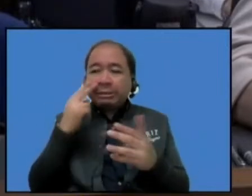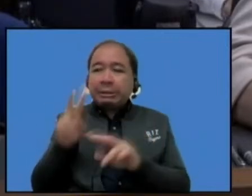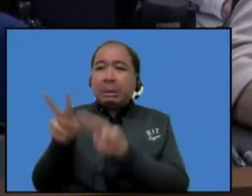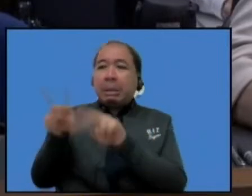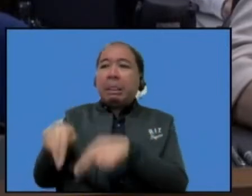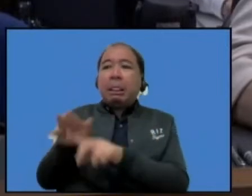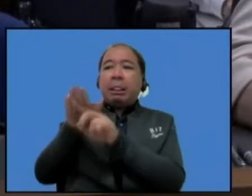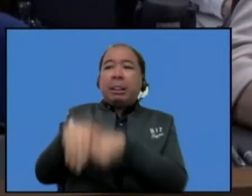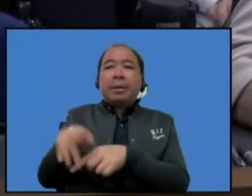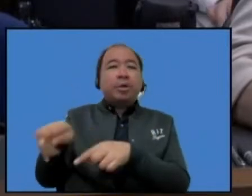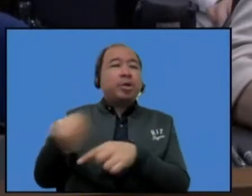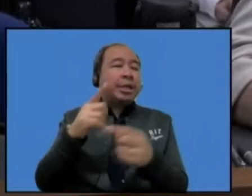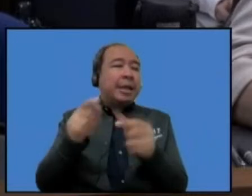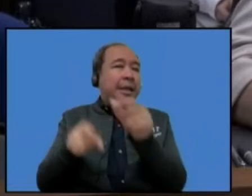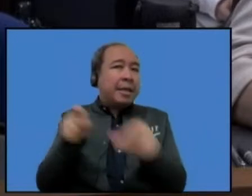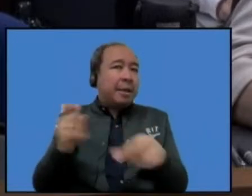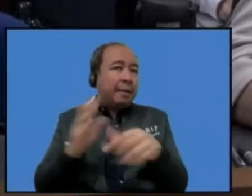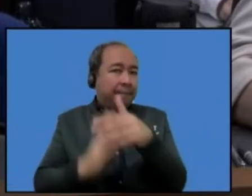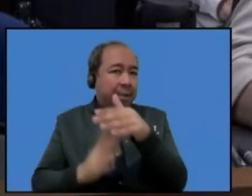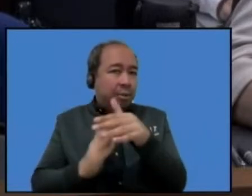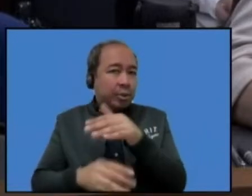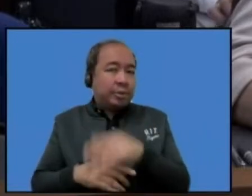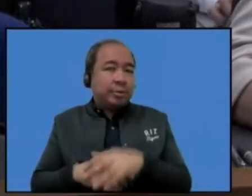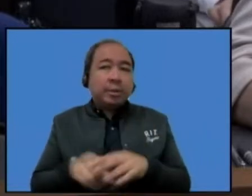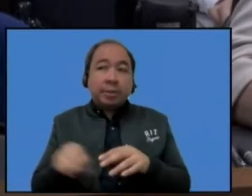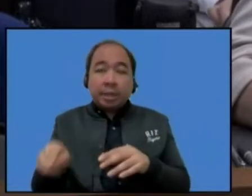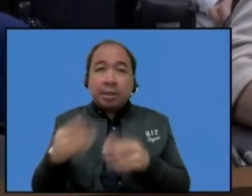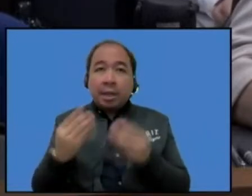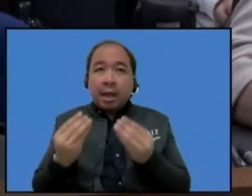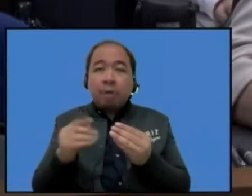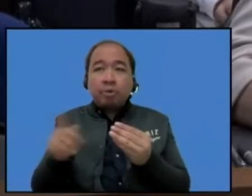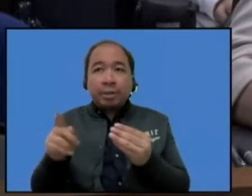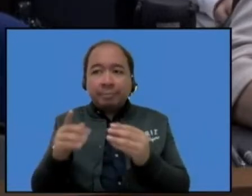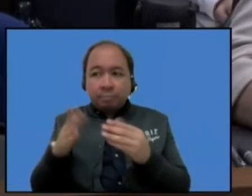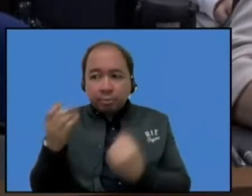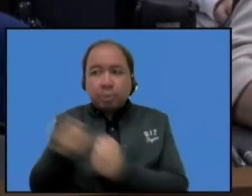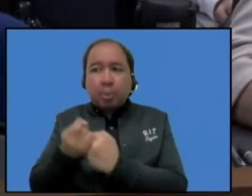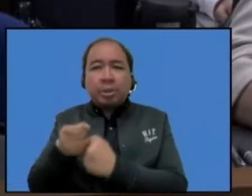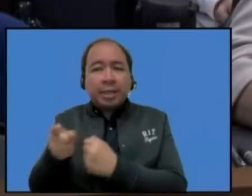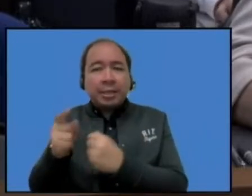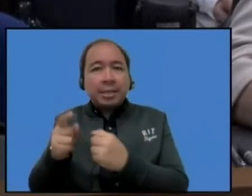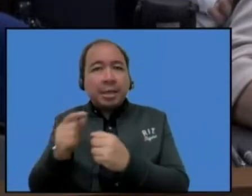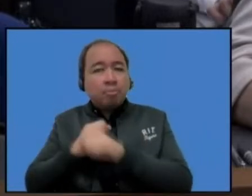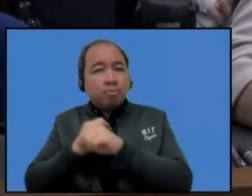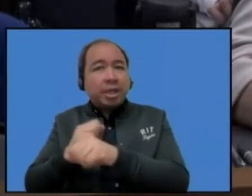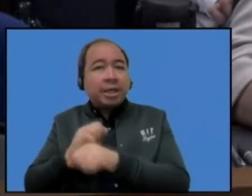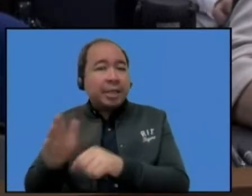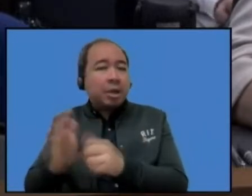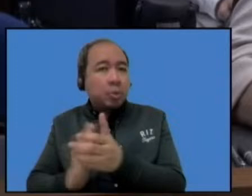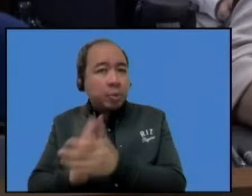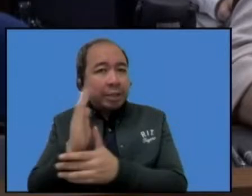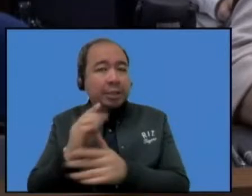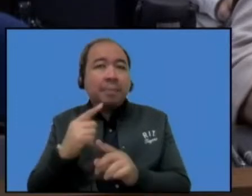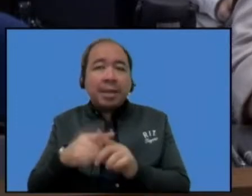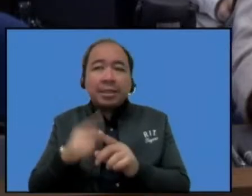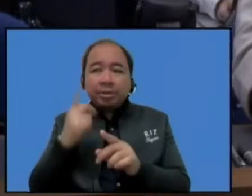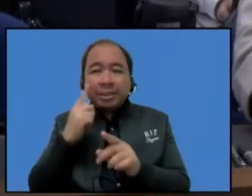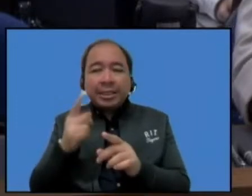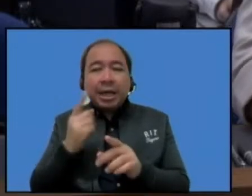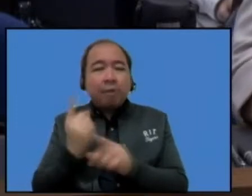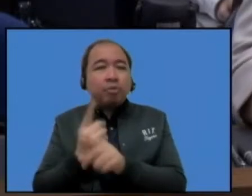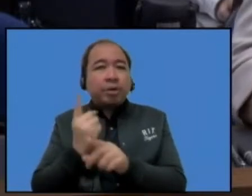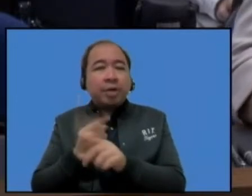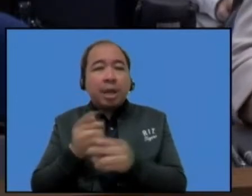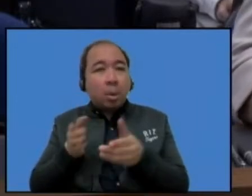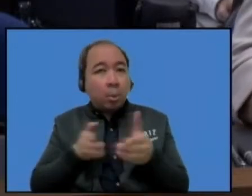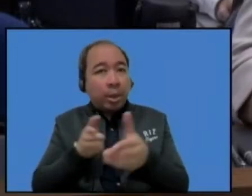确保正常移民畅通，为移民创造公平良好的生存环境，让